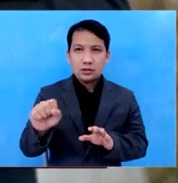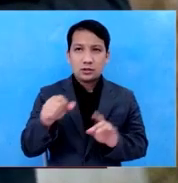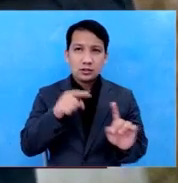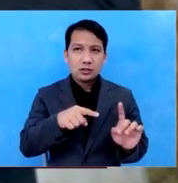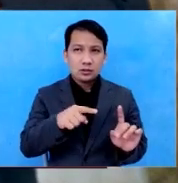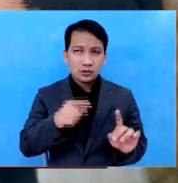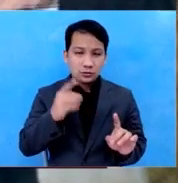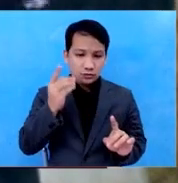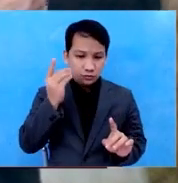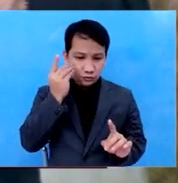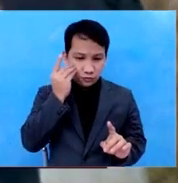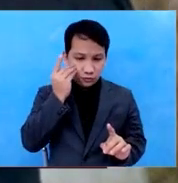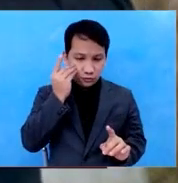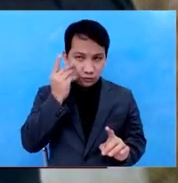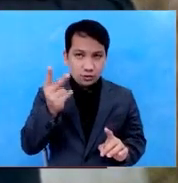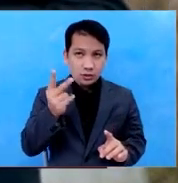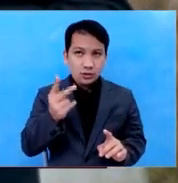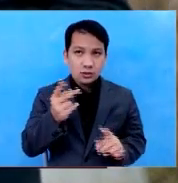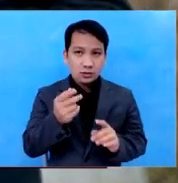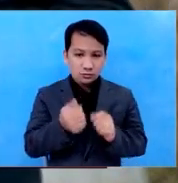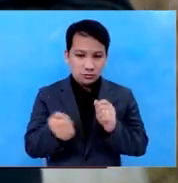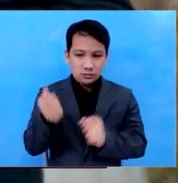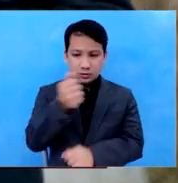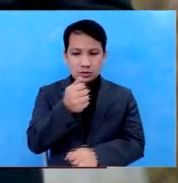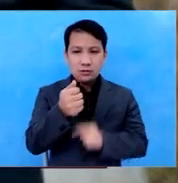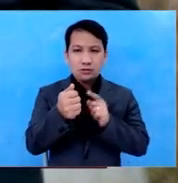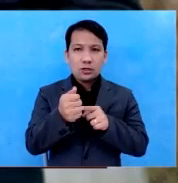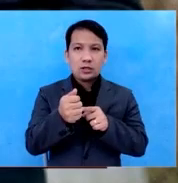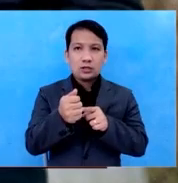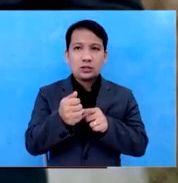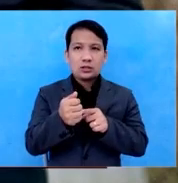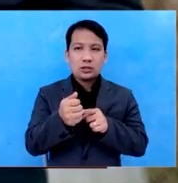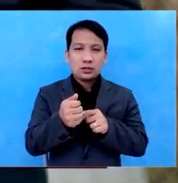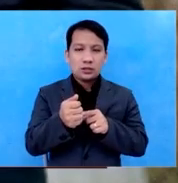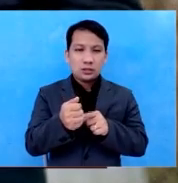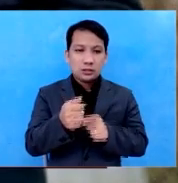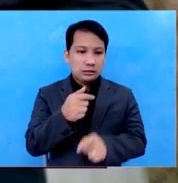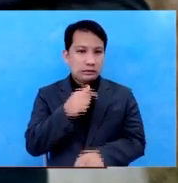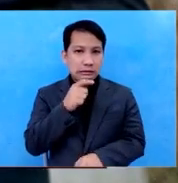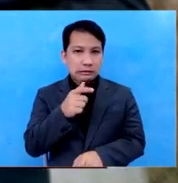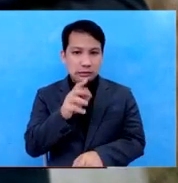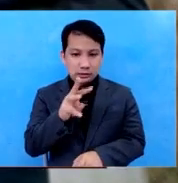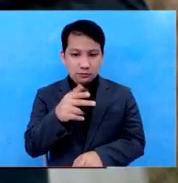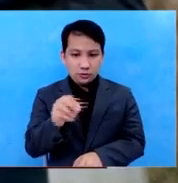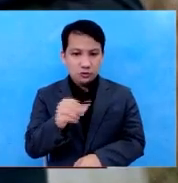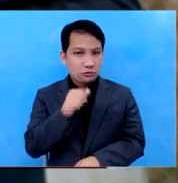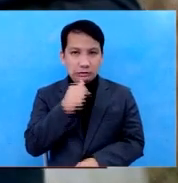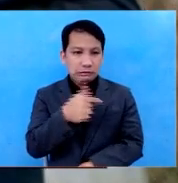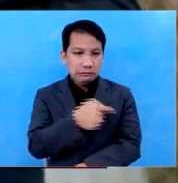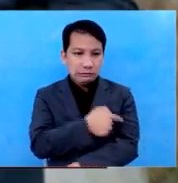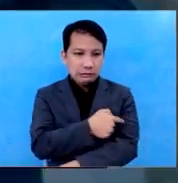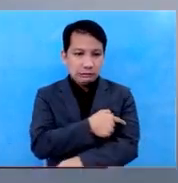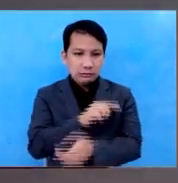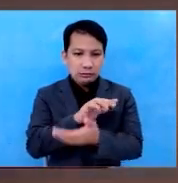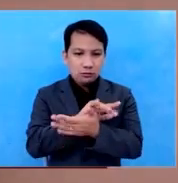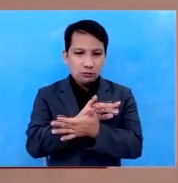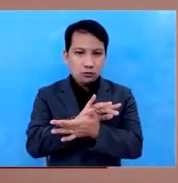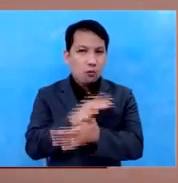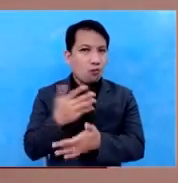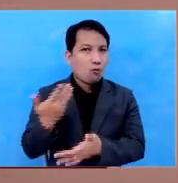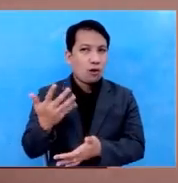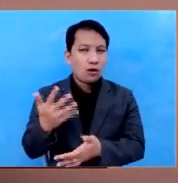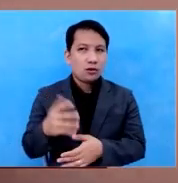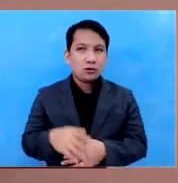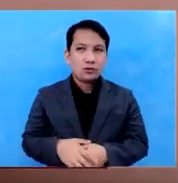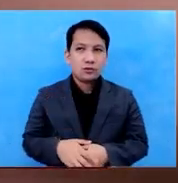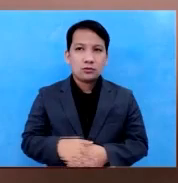Correa, mismong hepe ng World Health Organization, hindi raw bakunado kontra COVID-19. The leader of the World